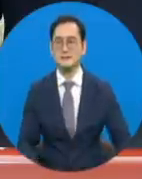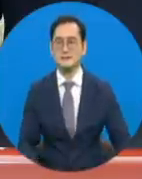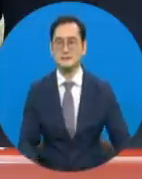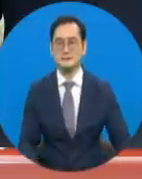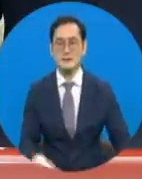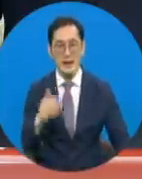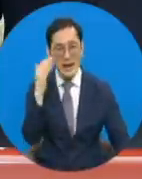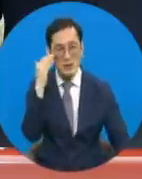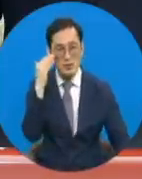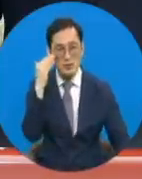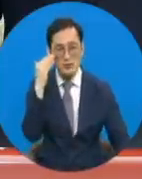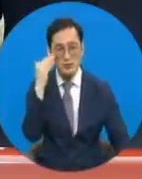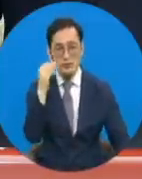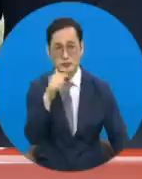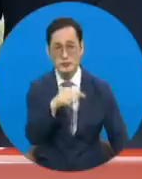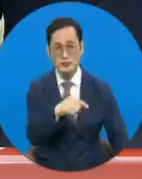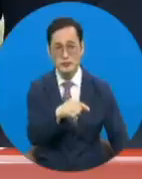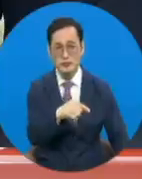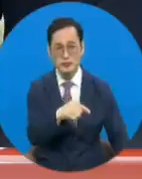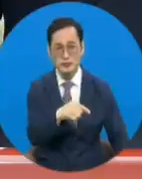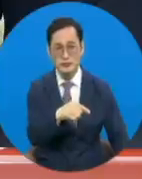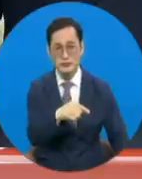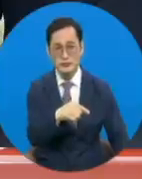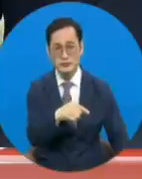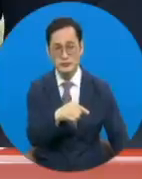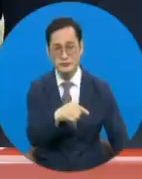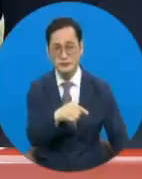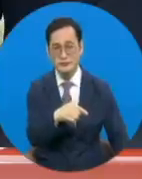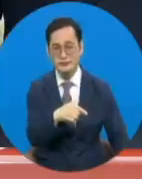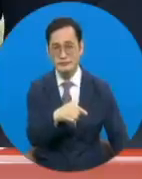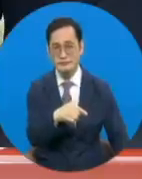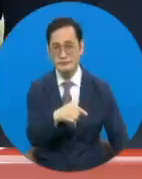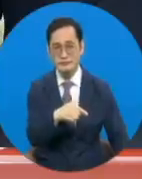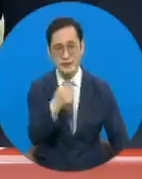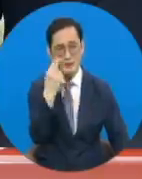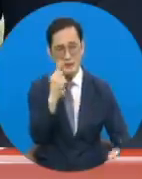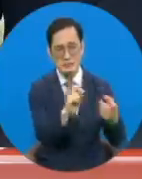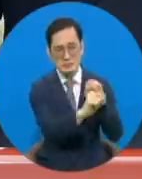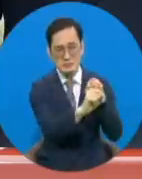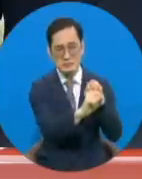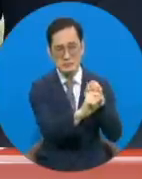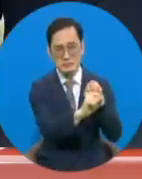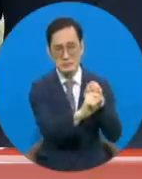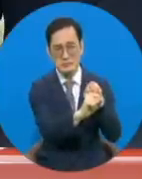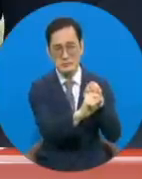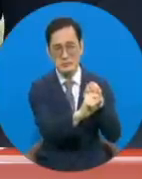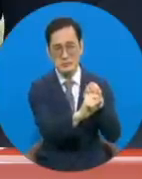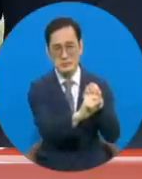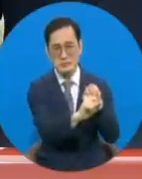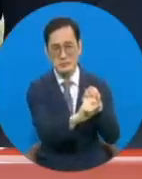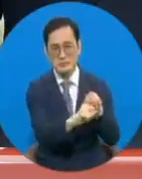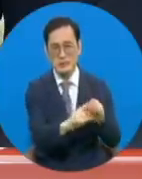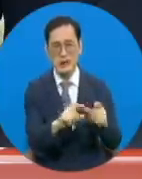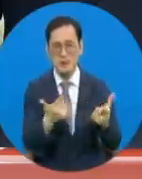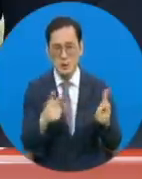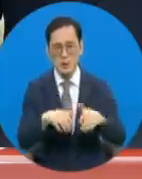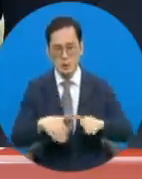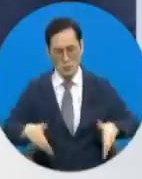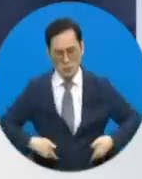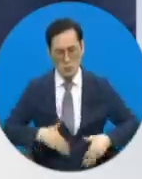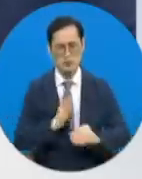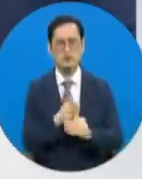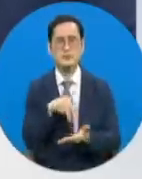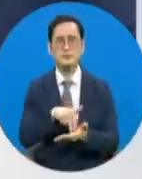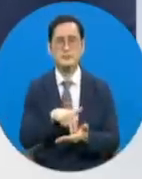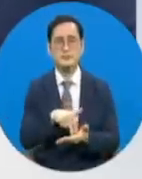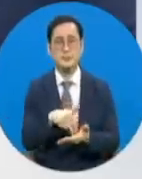한국은 지금까지 누구 편에 들어서 엄청나게 이런 논란거리를 만들지 않았었습니다. 그러나 지금 윤석열 정부는 그냥